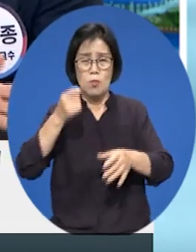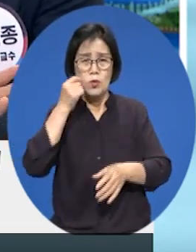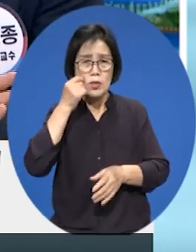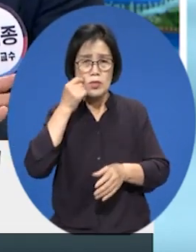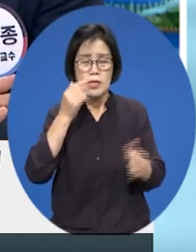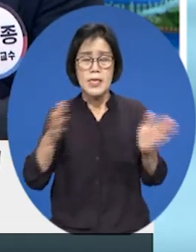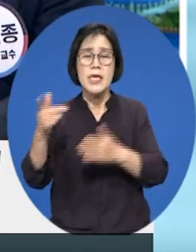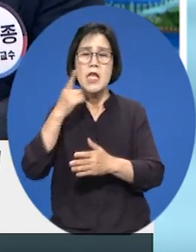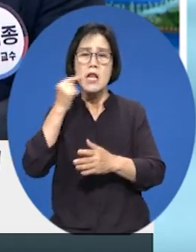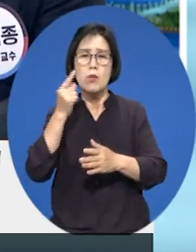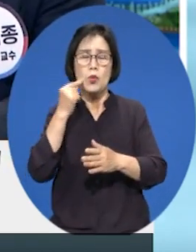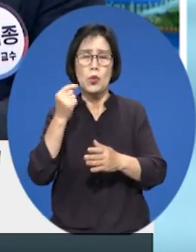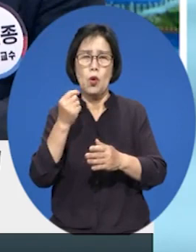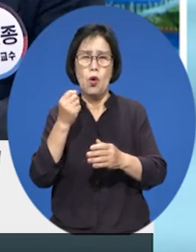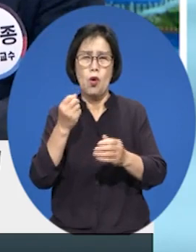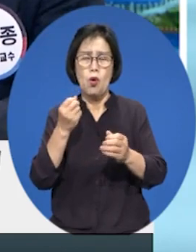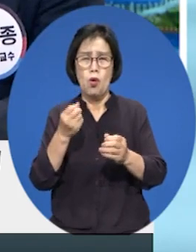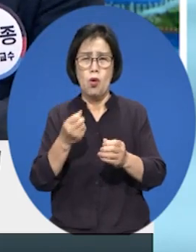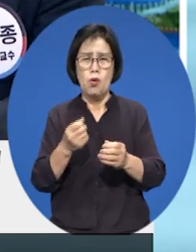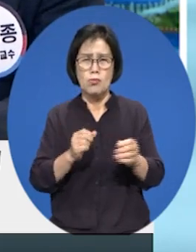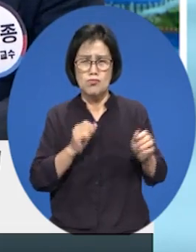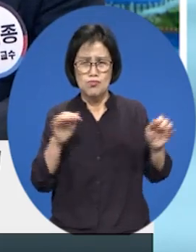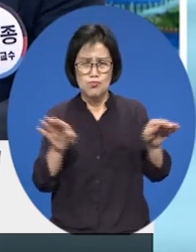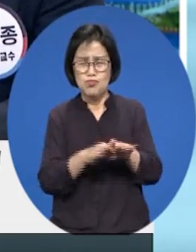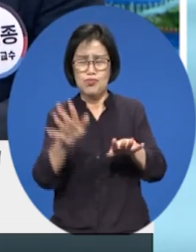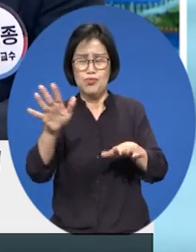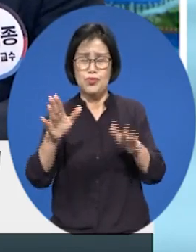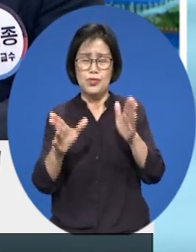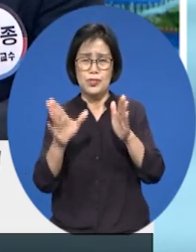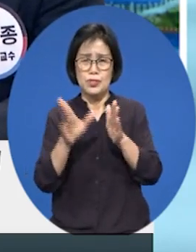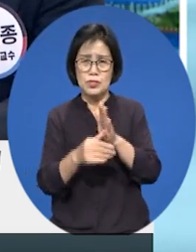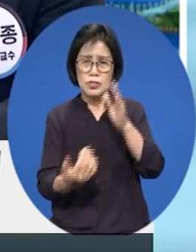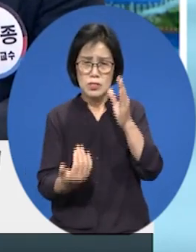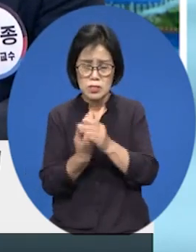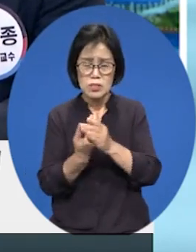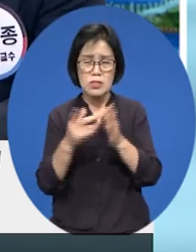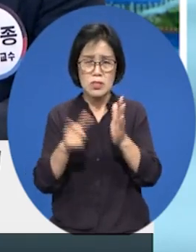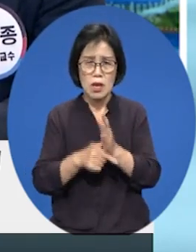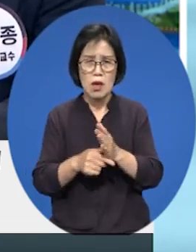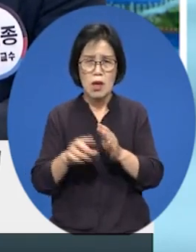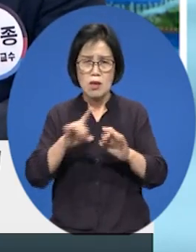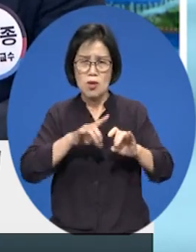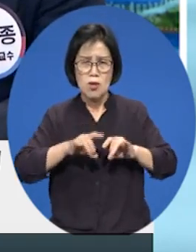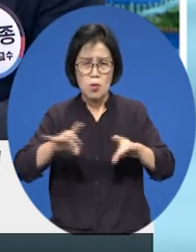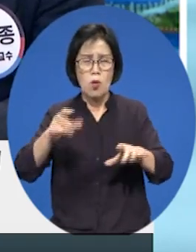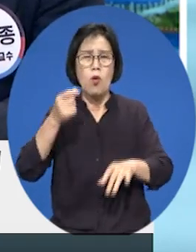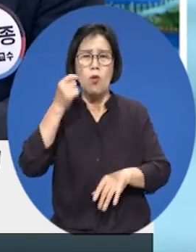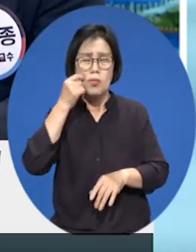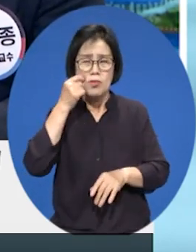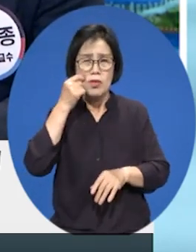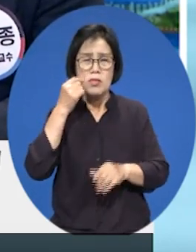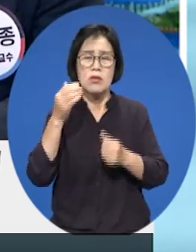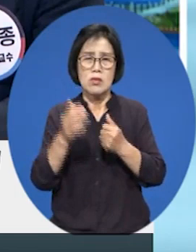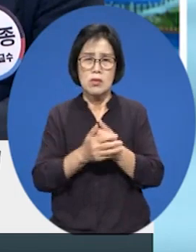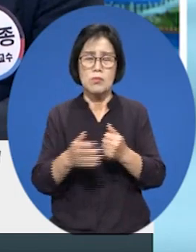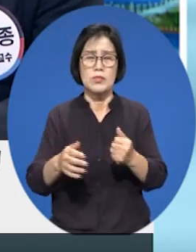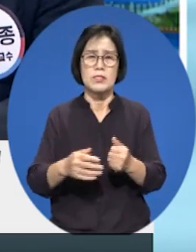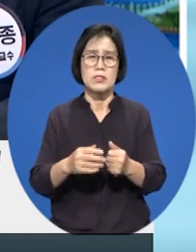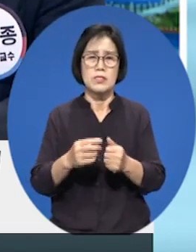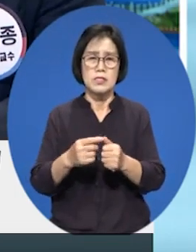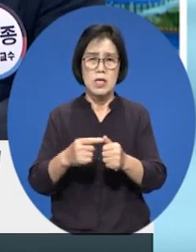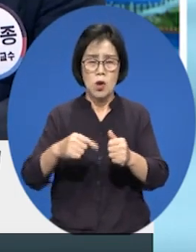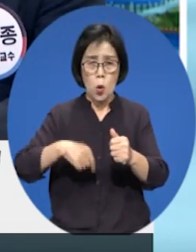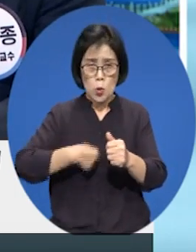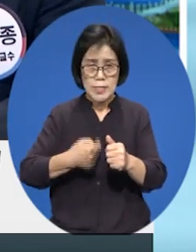사태의 가 있었을 때 저녁을 보낼 수도 없었습니다 이와 같이 독점을 했을 때 굉장히 유리한 게 있는 것이 자연 독점 이라고 부릅니다 그래서